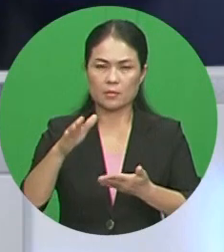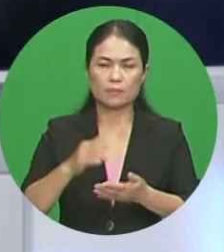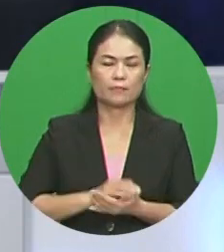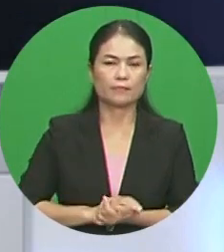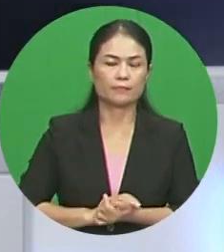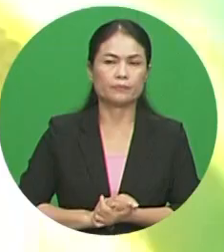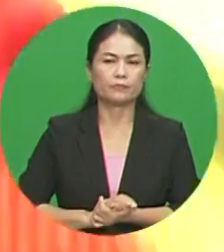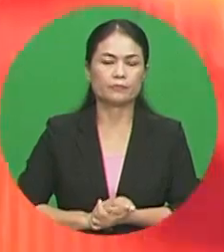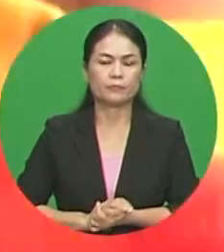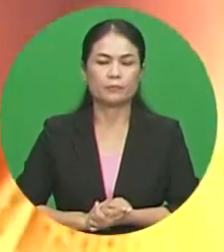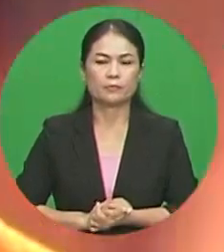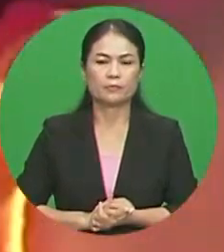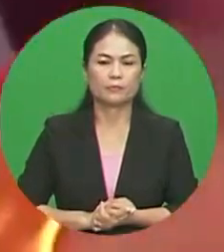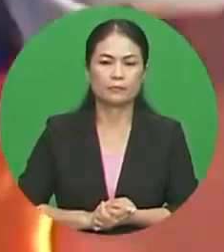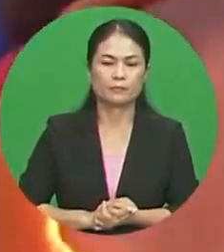ញ